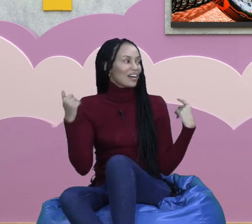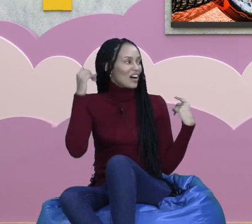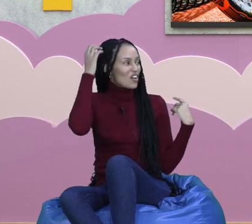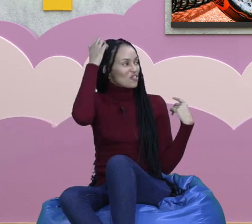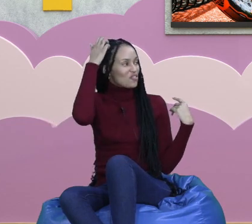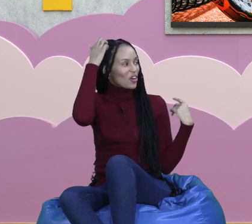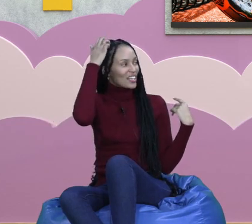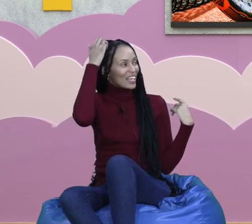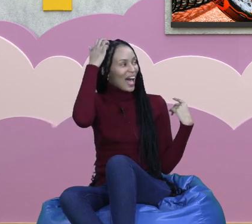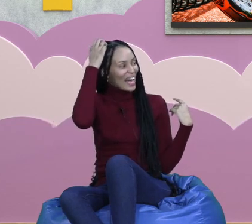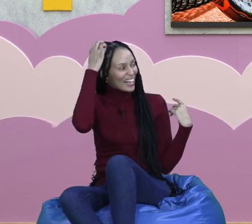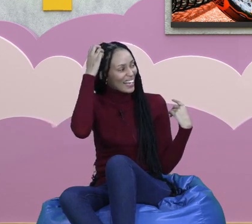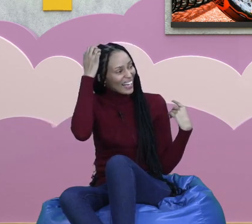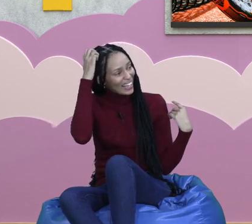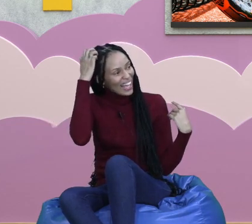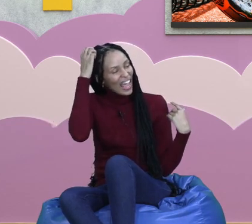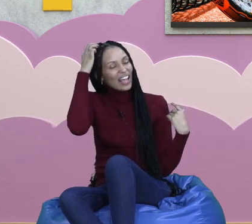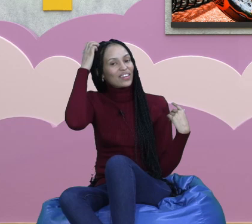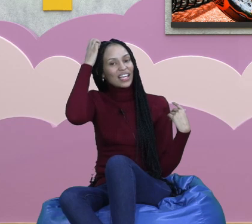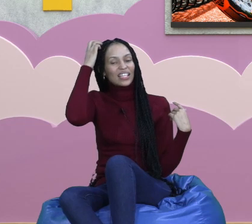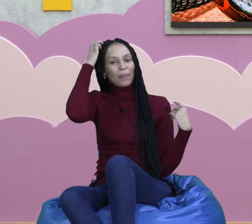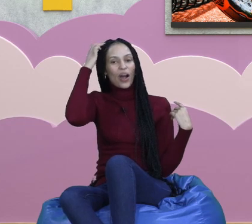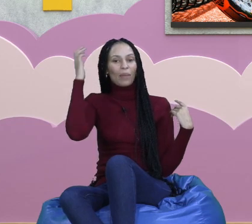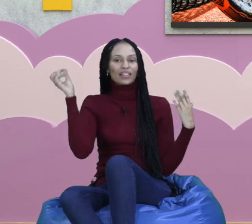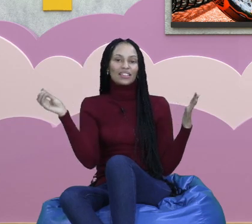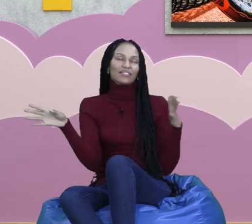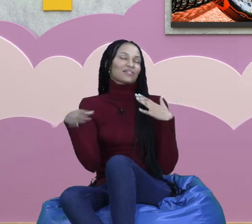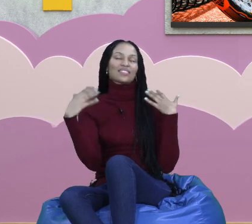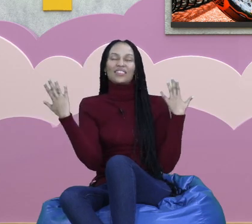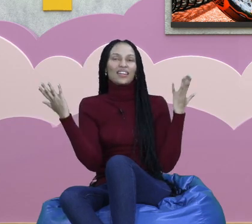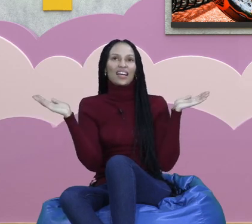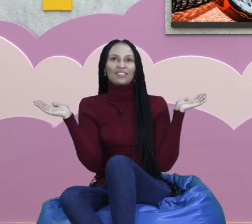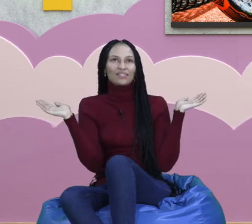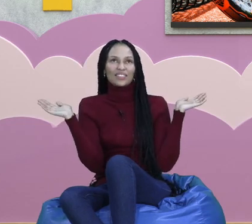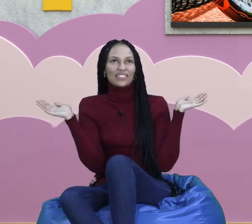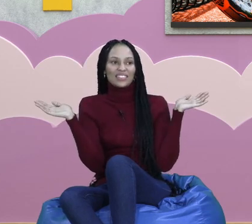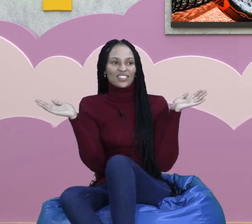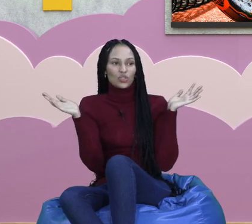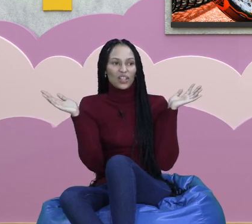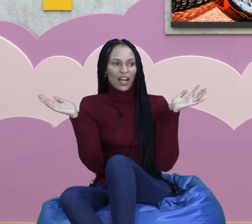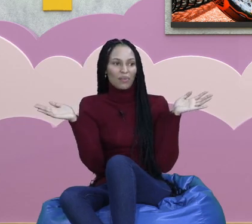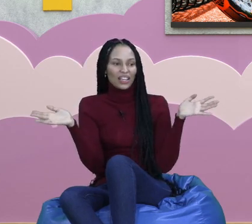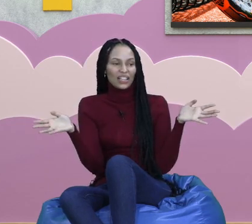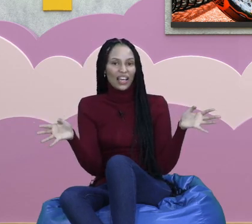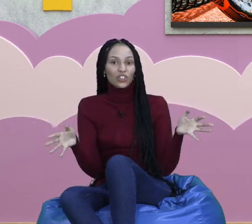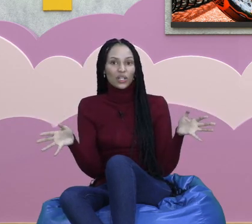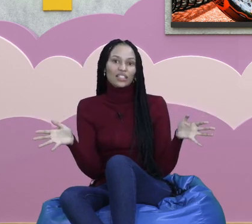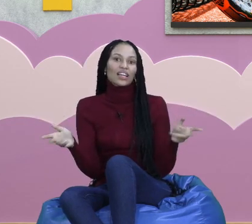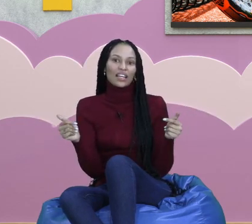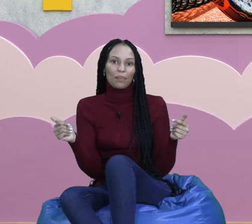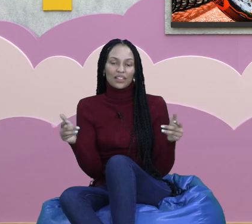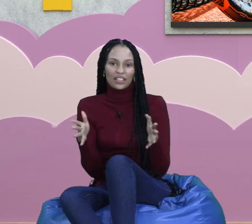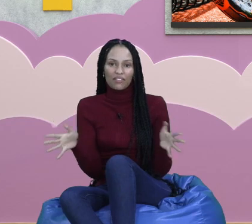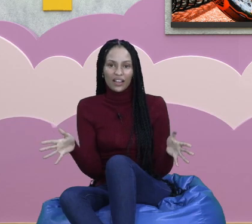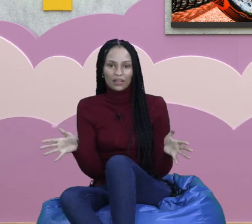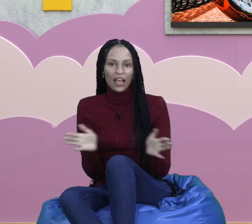lang spookpop wollerige hare. Ek weet nie, ek dink my ouma het dit in haar stoorkamer gekry en toe ek dit